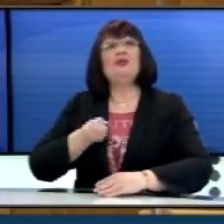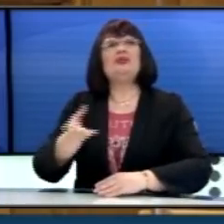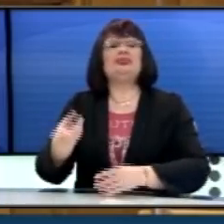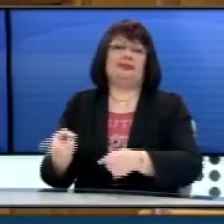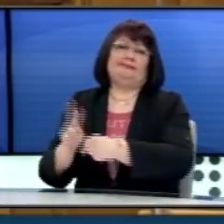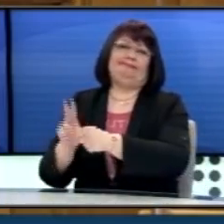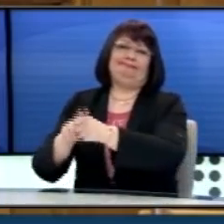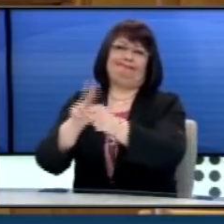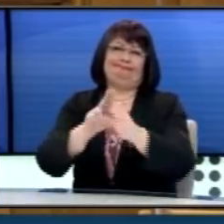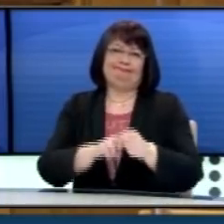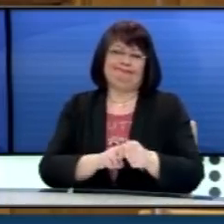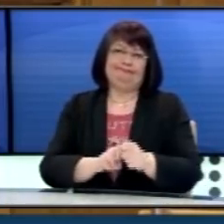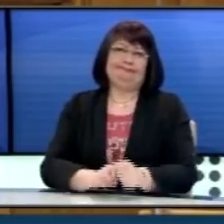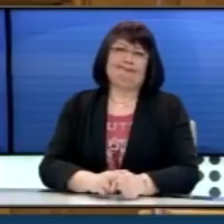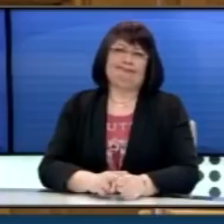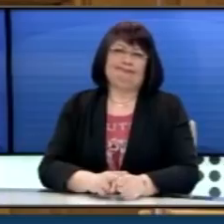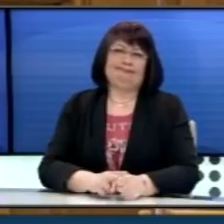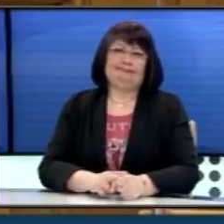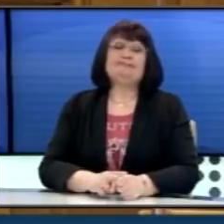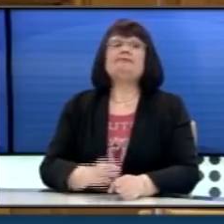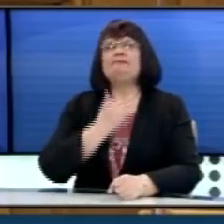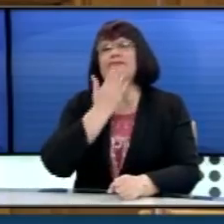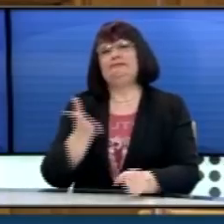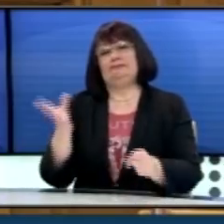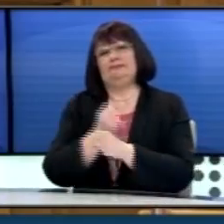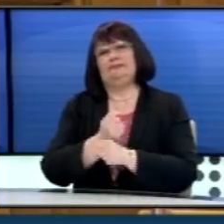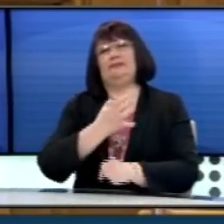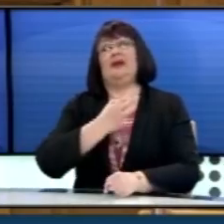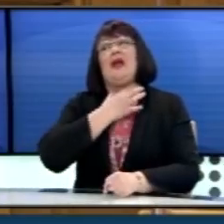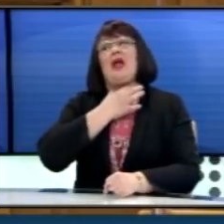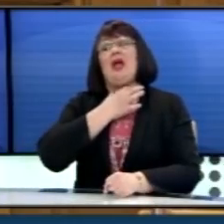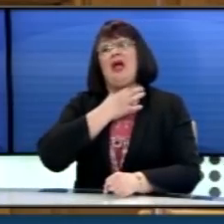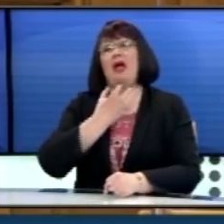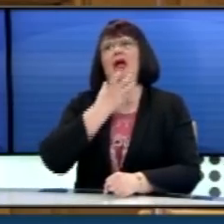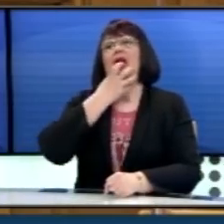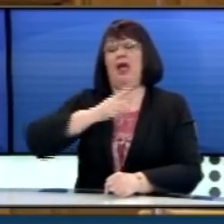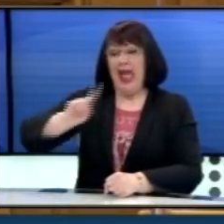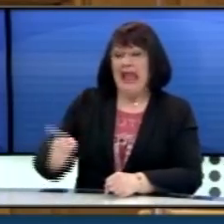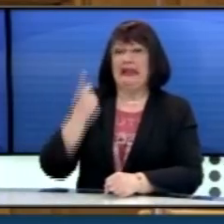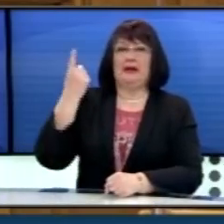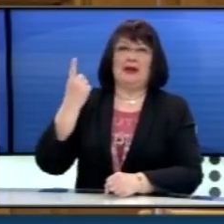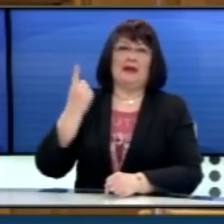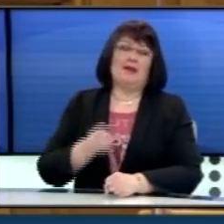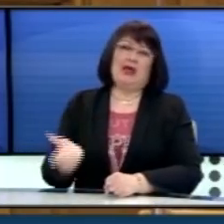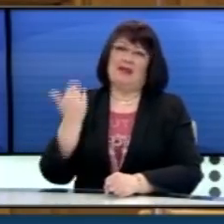την τελευταία τους πνοή χωρίς να έχουν την ευκαιρία σε εντατική θεραπεία. Ένας από αυτούς ανέμενε κλίνει